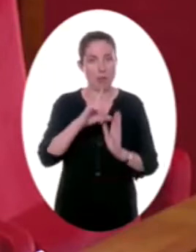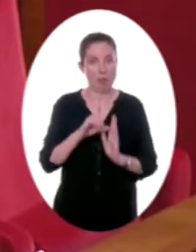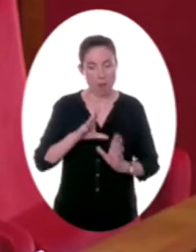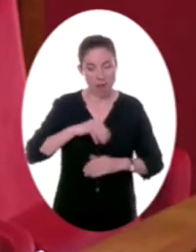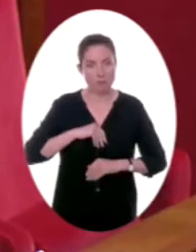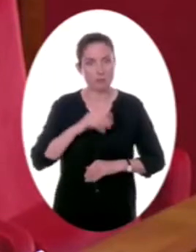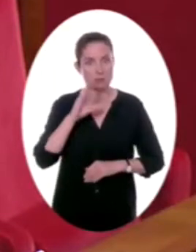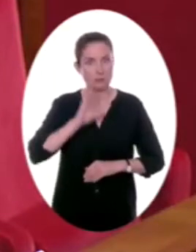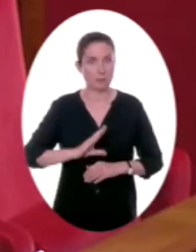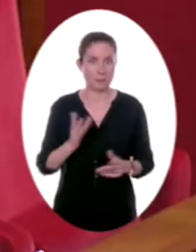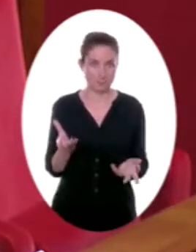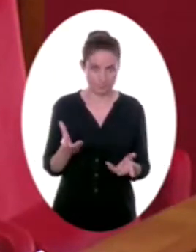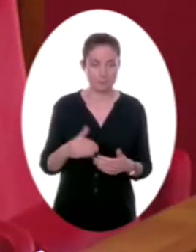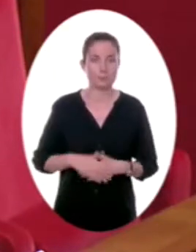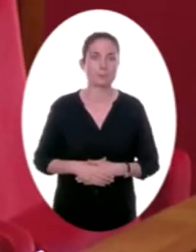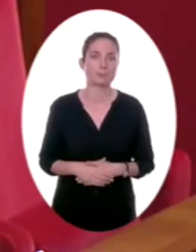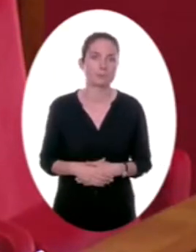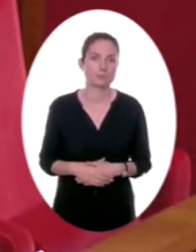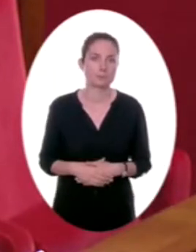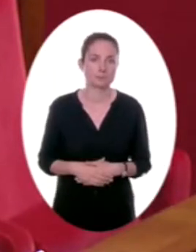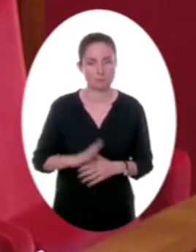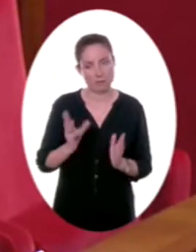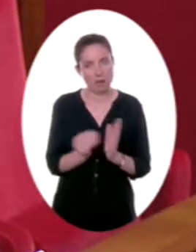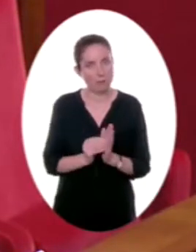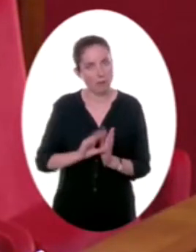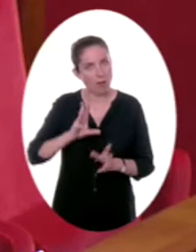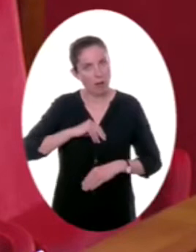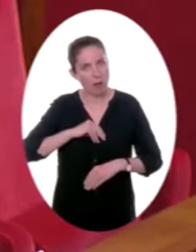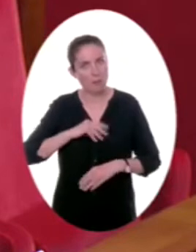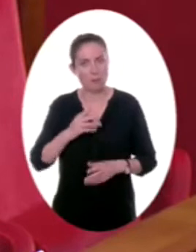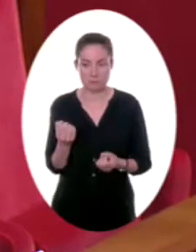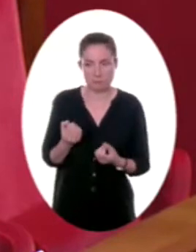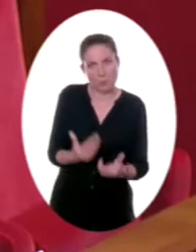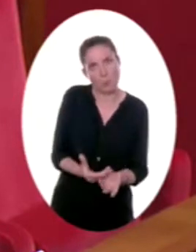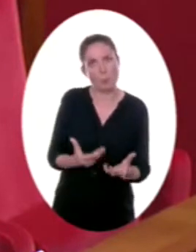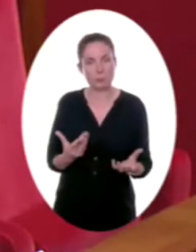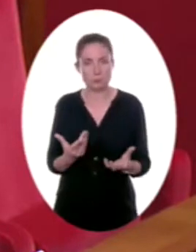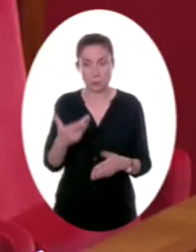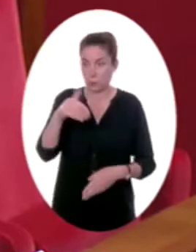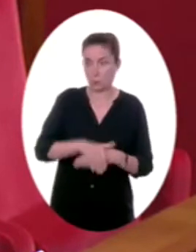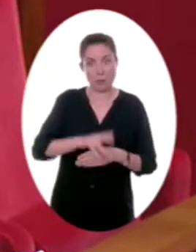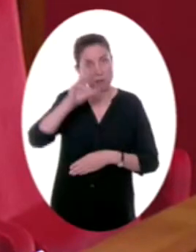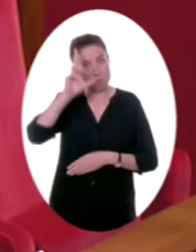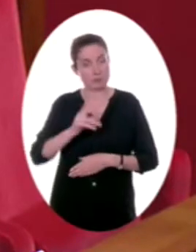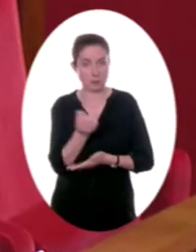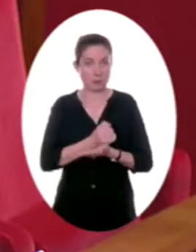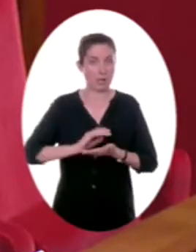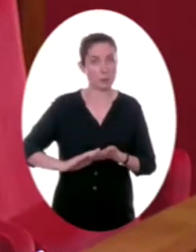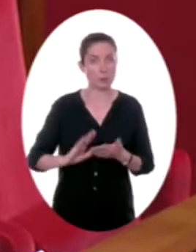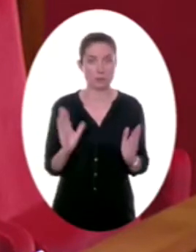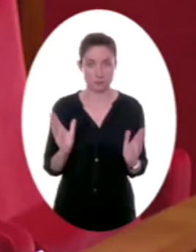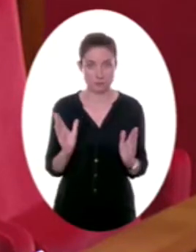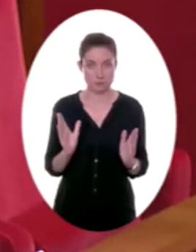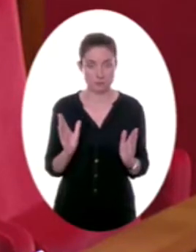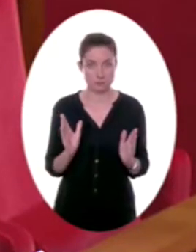propose d'adopter cet amendement qui permettra dès maintenant, dès ce soir, l'entrée